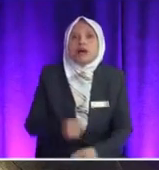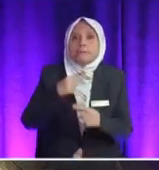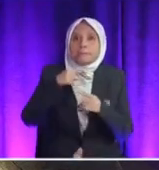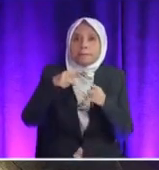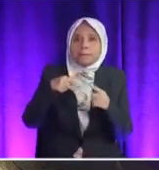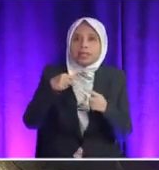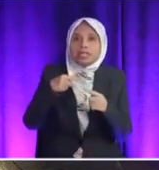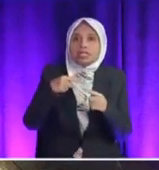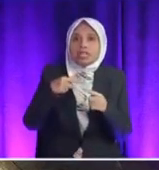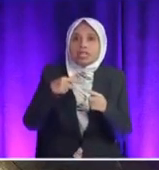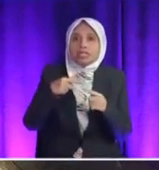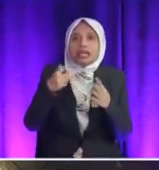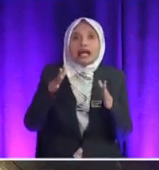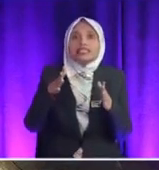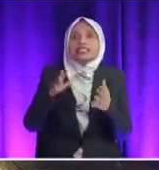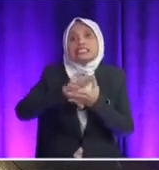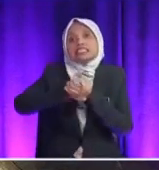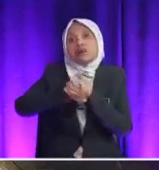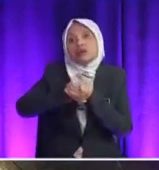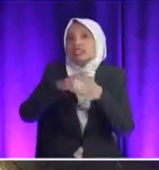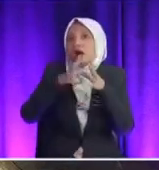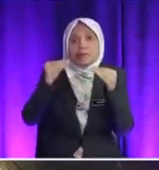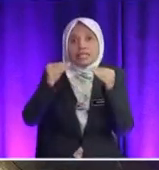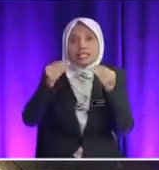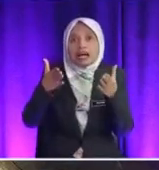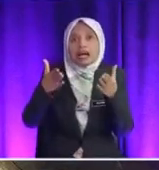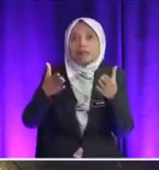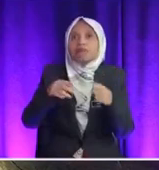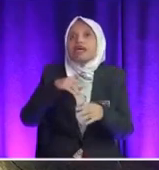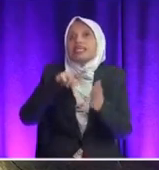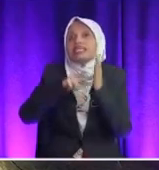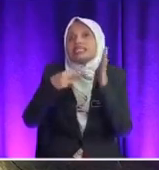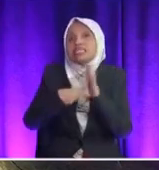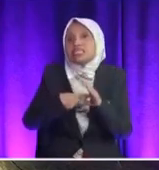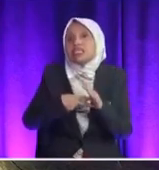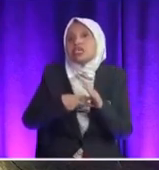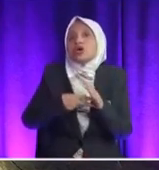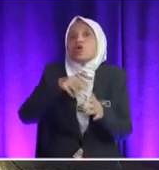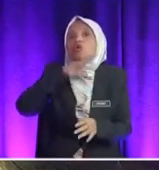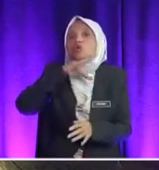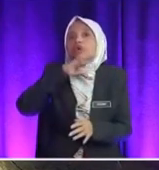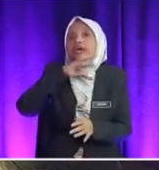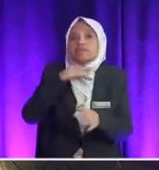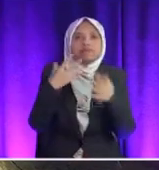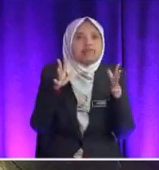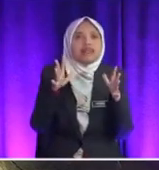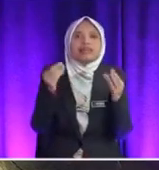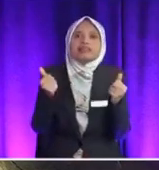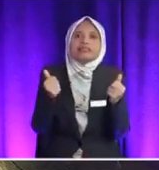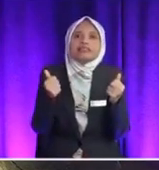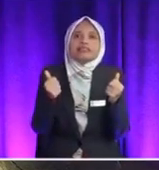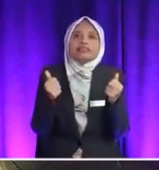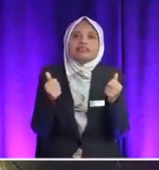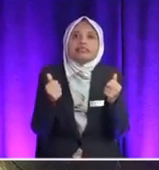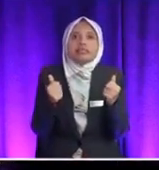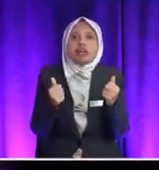ada sabun di permukaan cermin memasuki tidak sentuh semua permukaan cermin Adha batu kalau